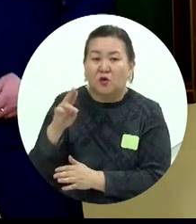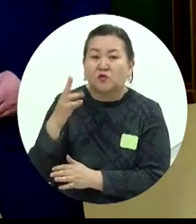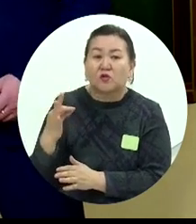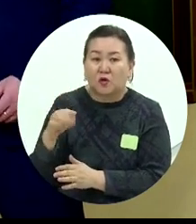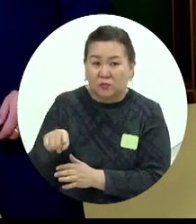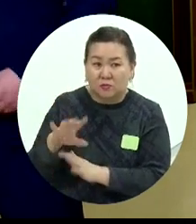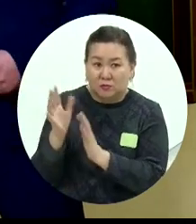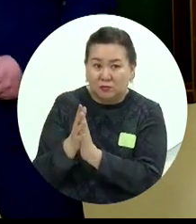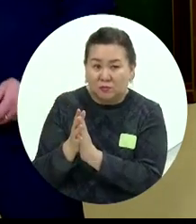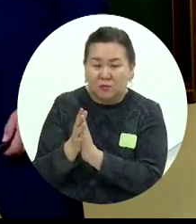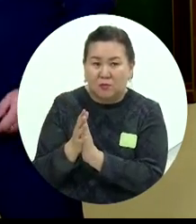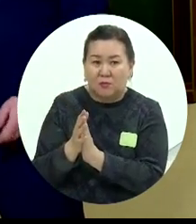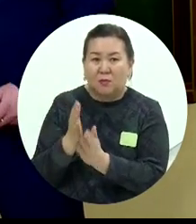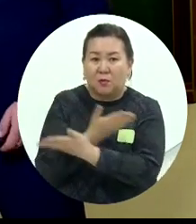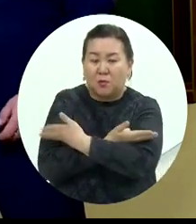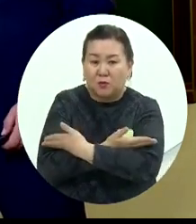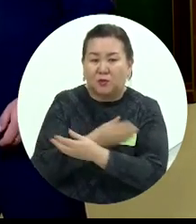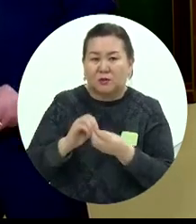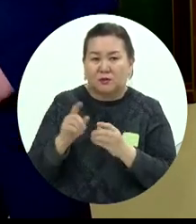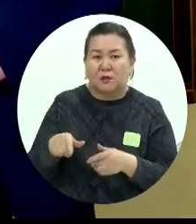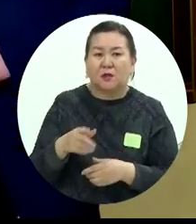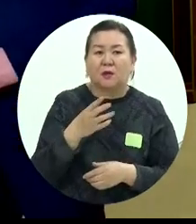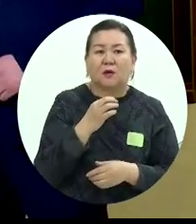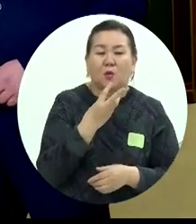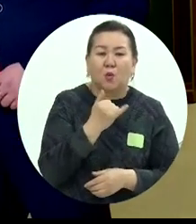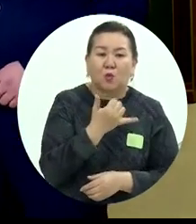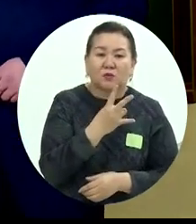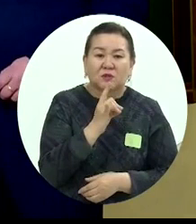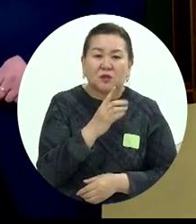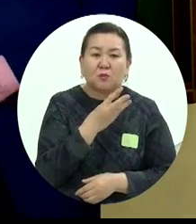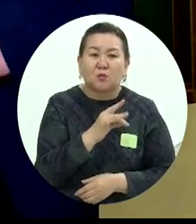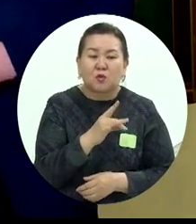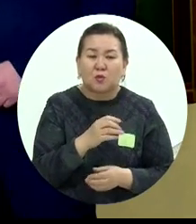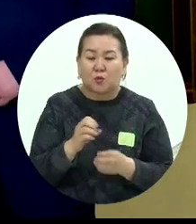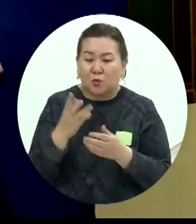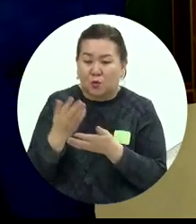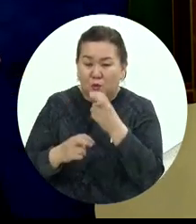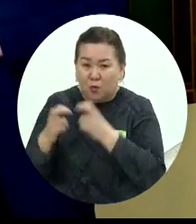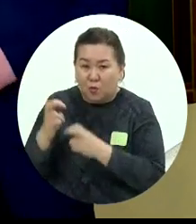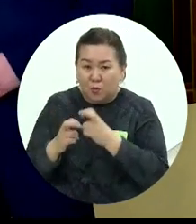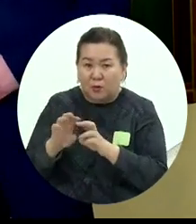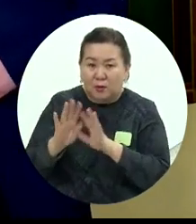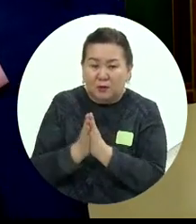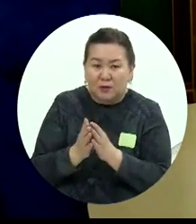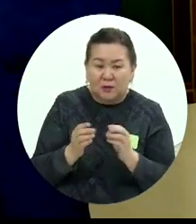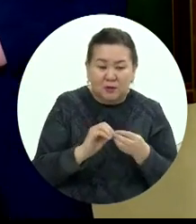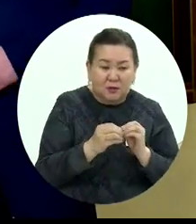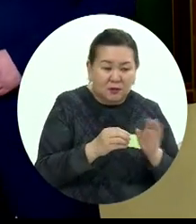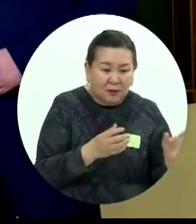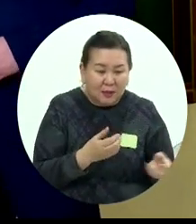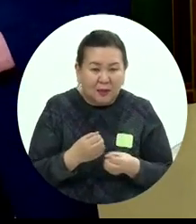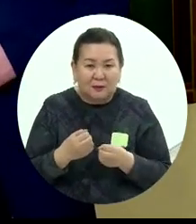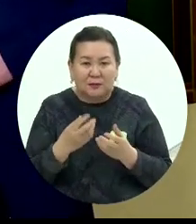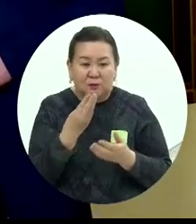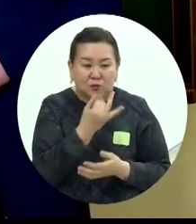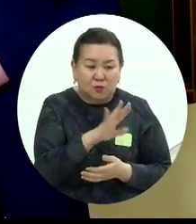үйлдвэрлэхэд зарцуулж байгаа нийт усны хэмжээг бол дам зарцуулсан ус хин байна. За мөн усны мөр гэдэг нь бүтээгдэхүүн үйлдвэрлэх болон хэрэглэх явцад гарч